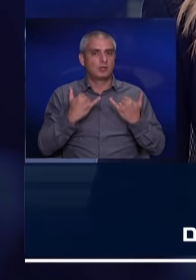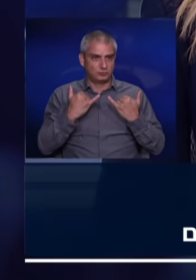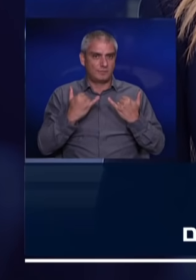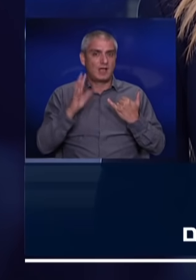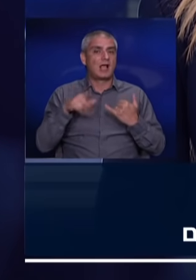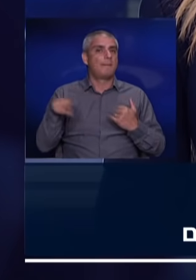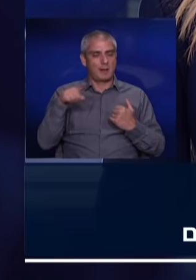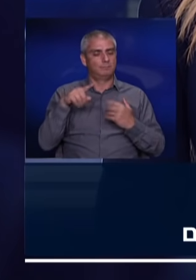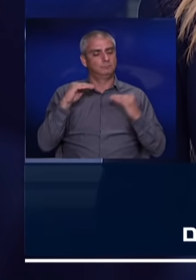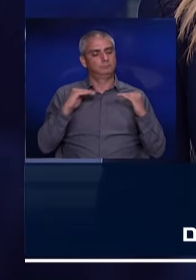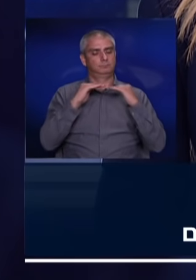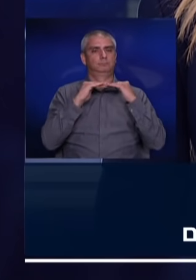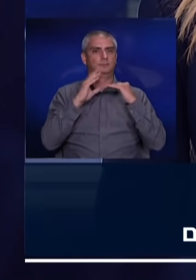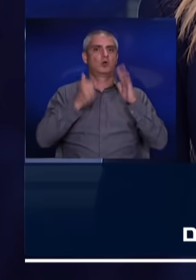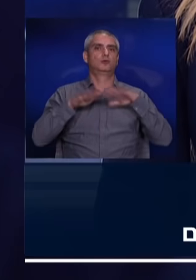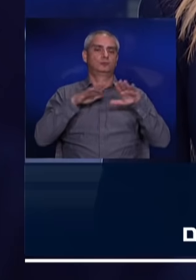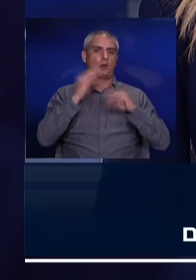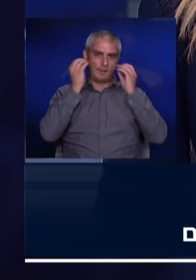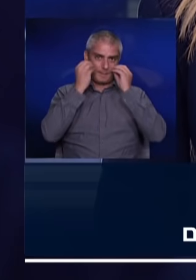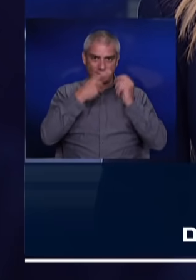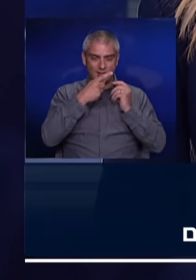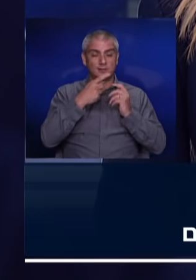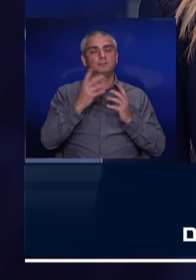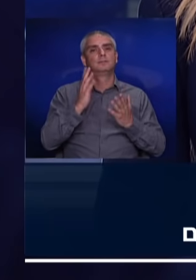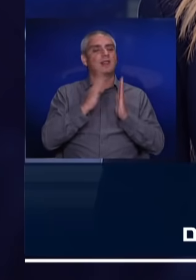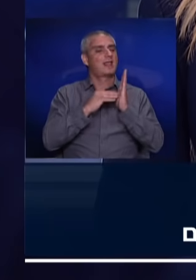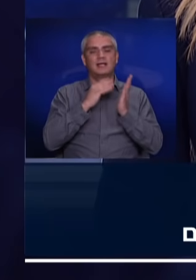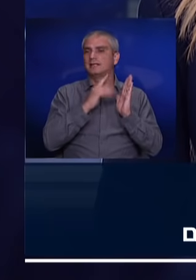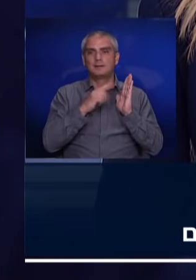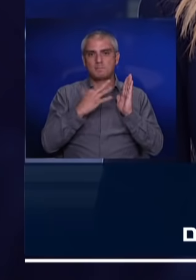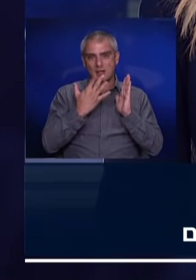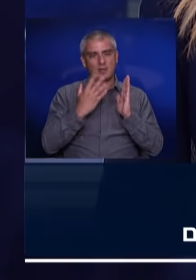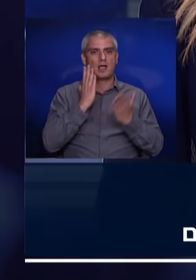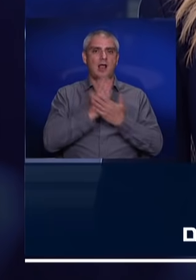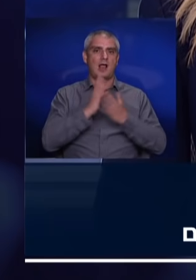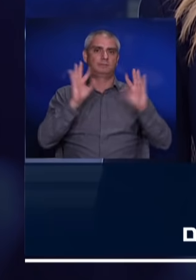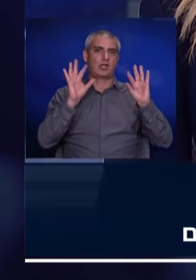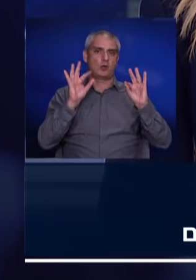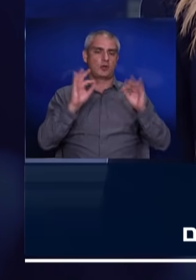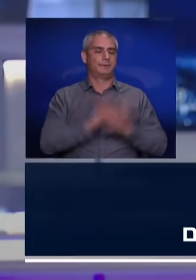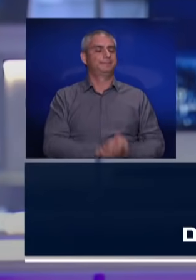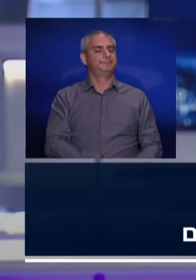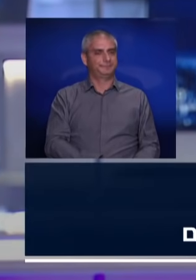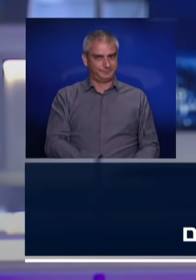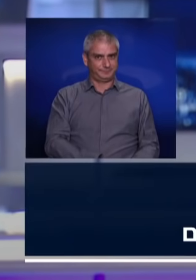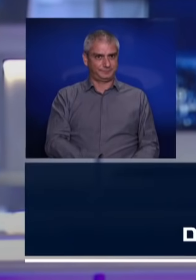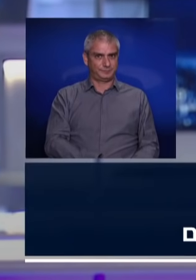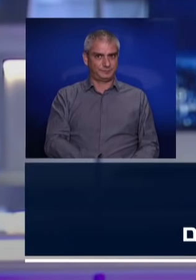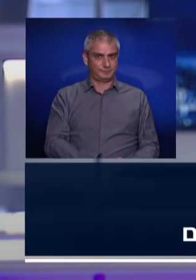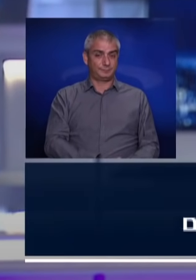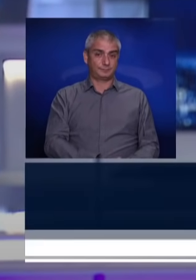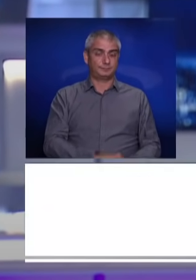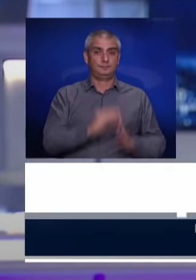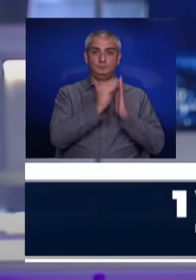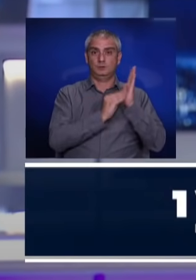הם מתיישרים עם ראש הממשלה נפתלי בנט. תאריך היעד לכך הוא באמצע חודש אוקטובר. תודה רבה, גילי. לפי